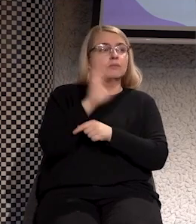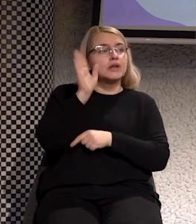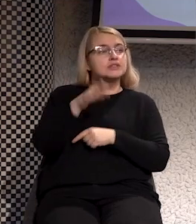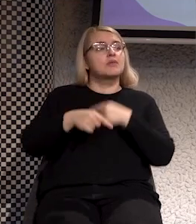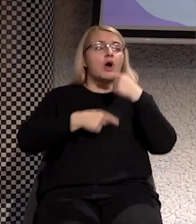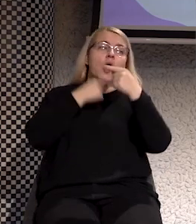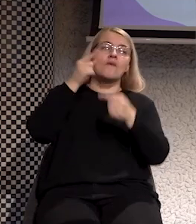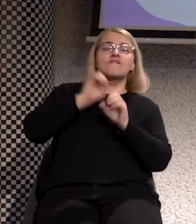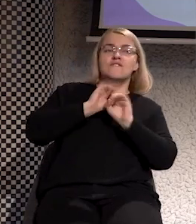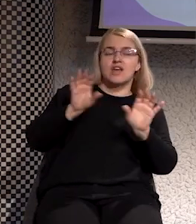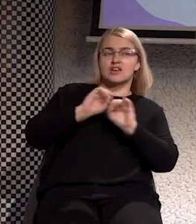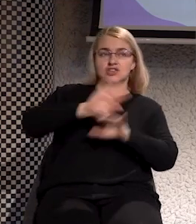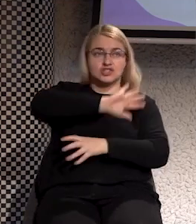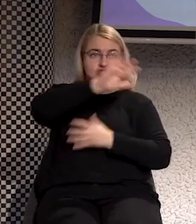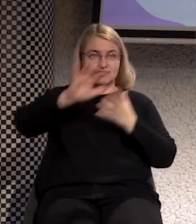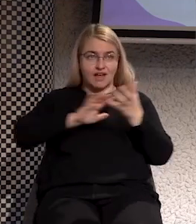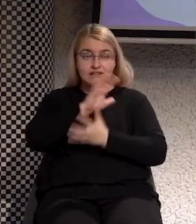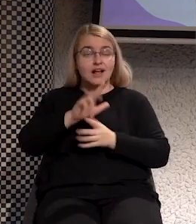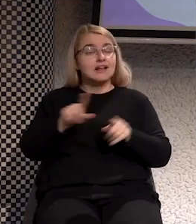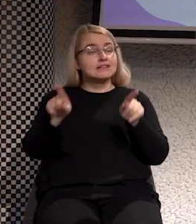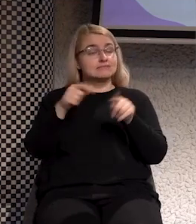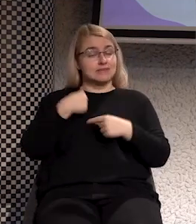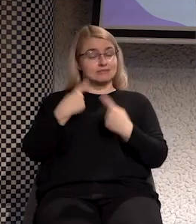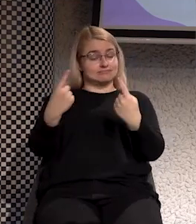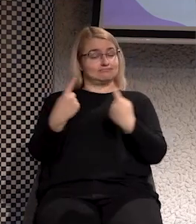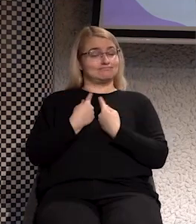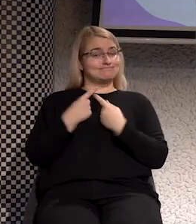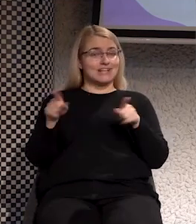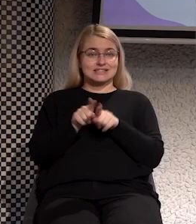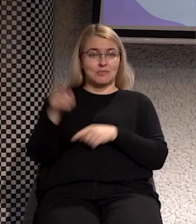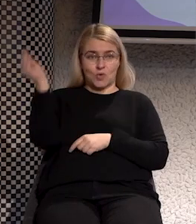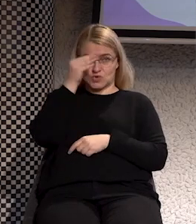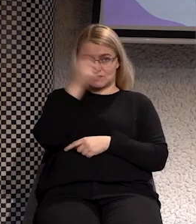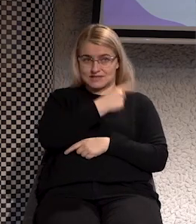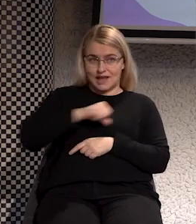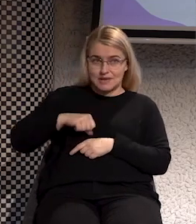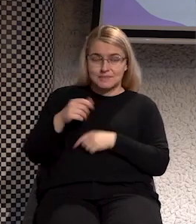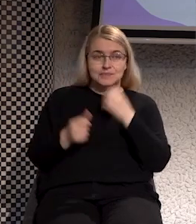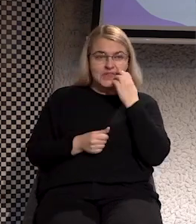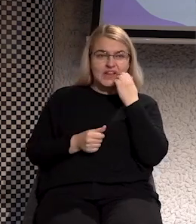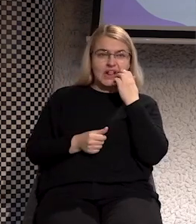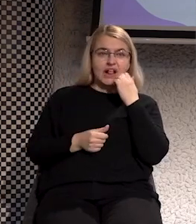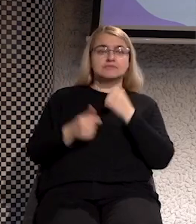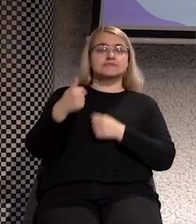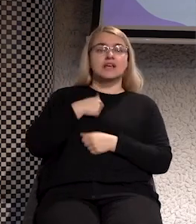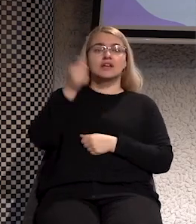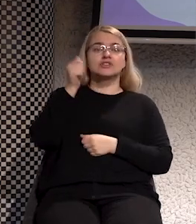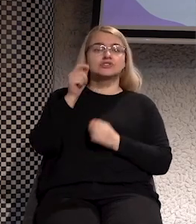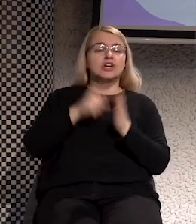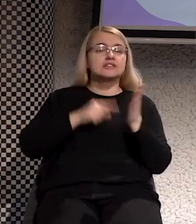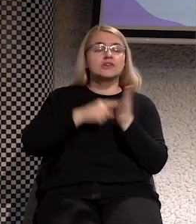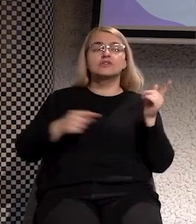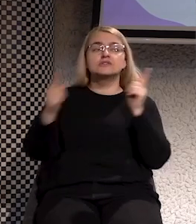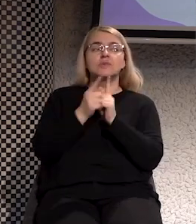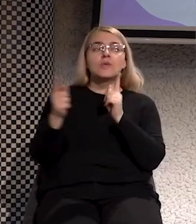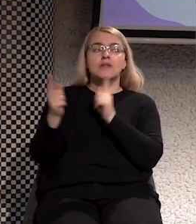objaśniać świat, tylko że my też się sami uczymy, ale też a propos tego objaśniania świata, to w ogóle warsztaty tak nie wyglądają. Ja się też często spotykam z tym, że